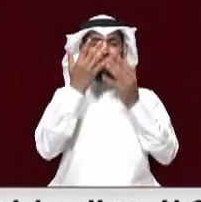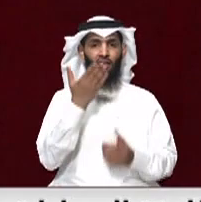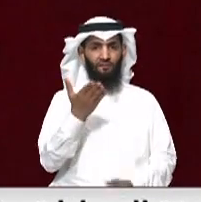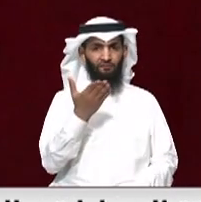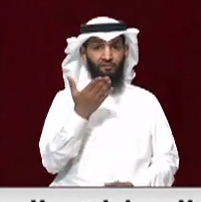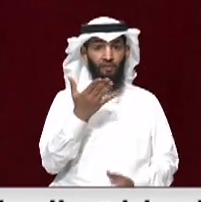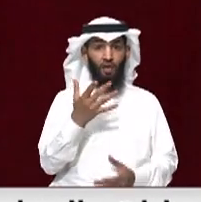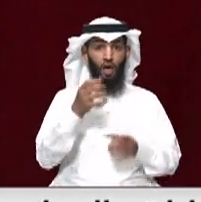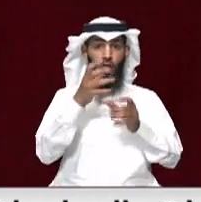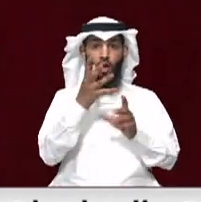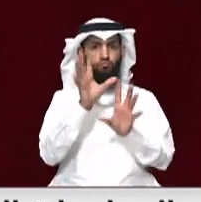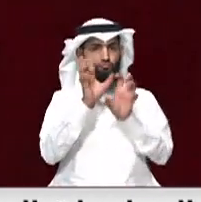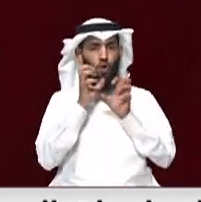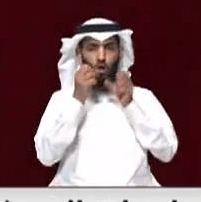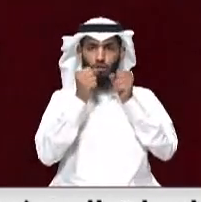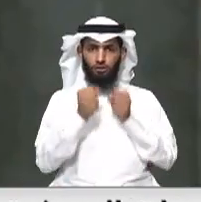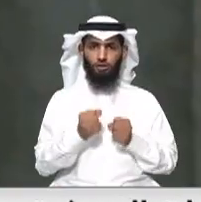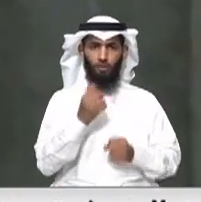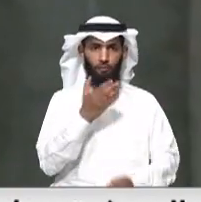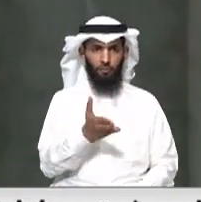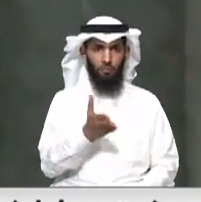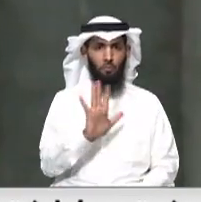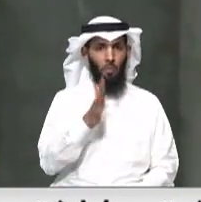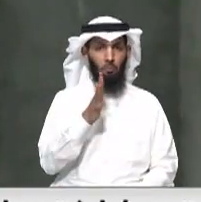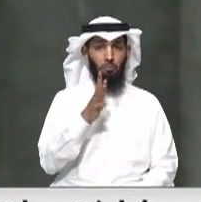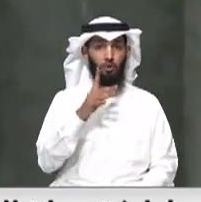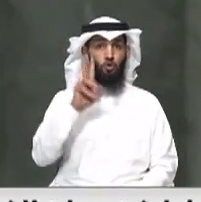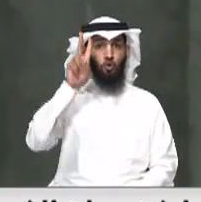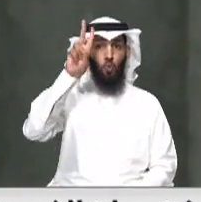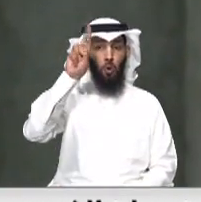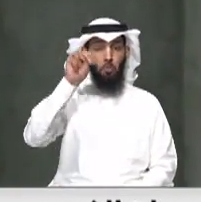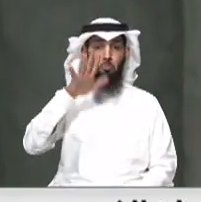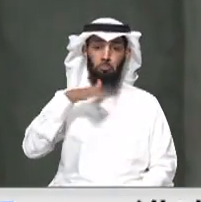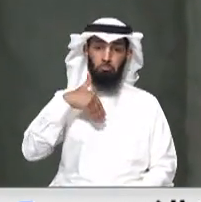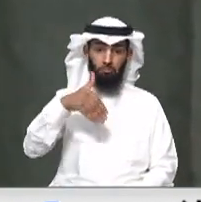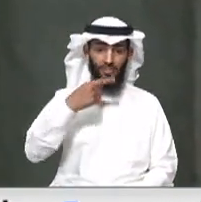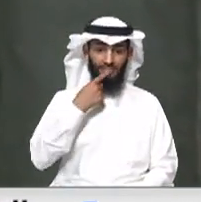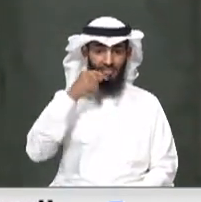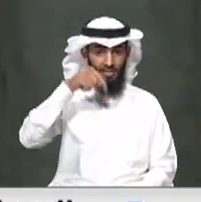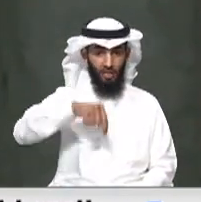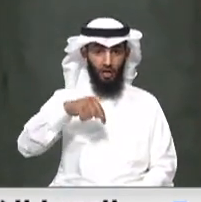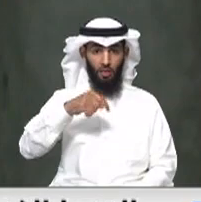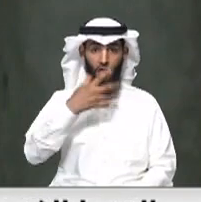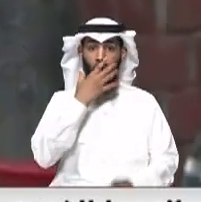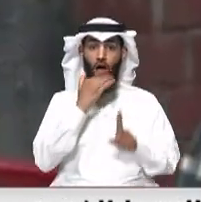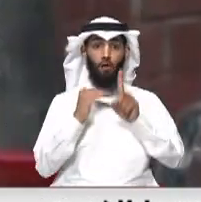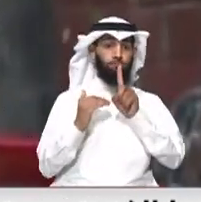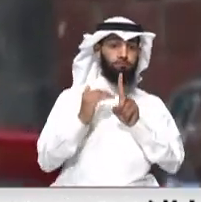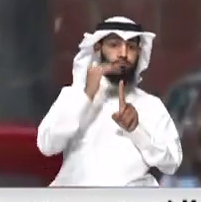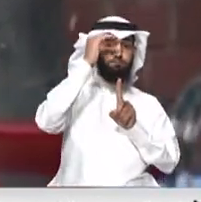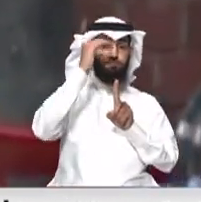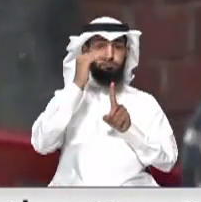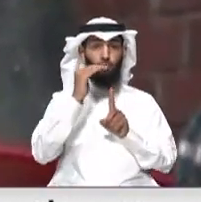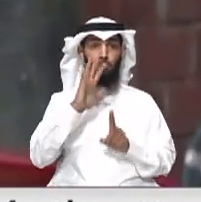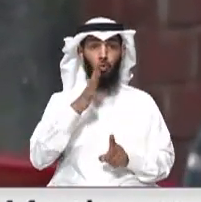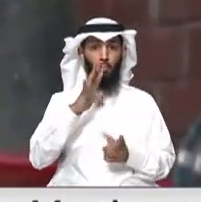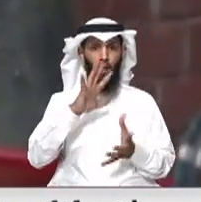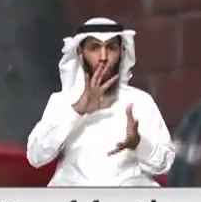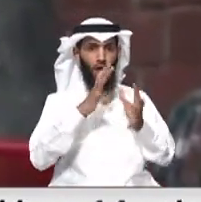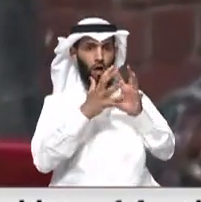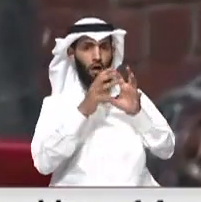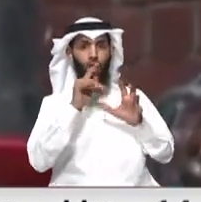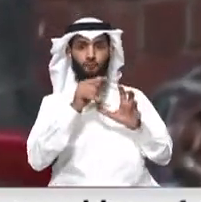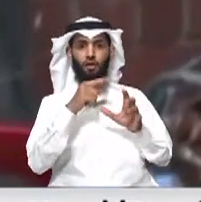المتحده من احتماليه ان يشهد العام الحالي درجه حراره قياسيه ما يدفع الكوكب الى حافه